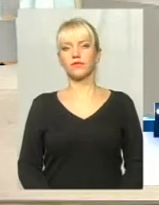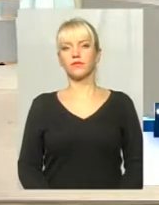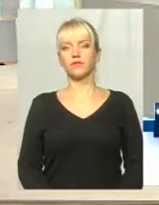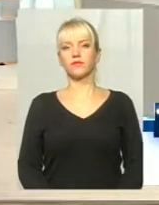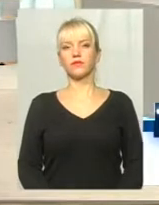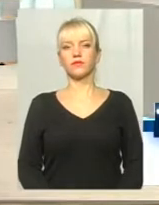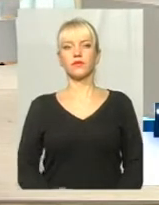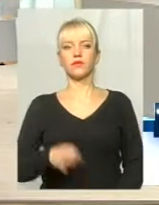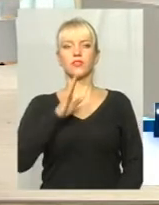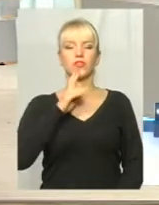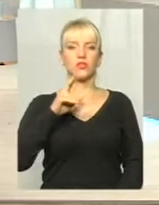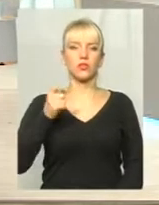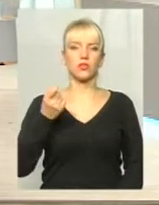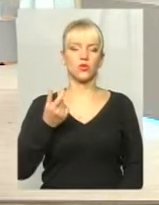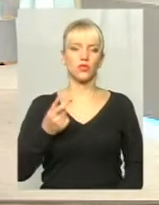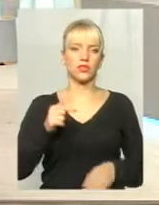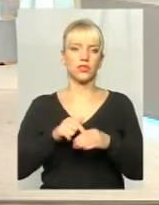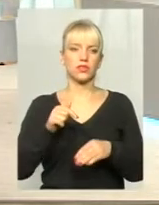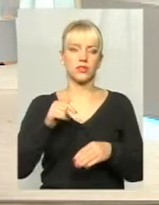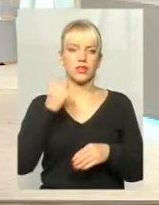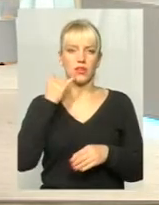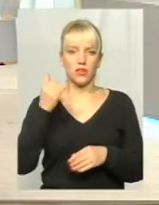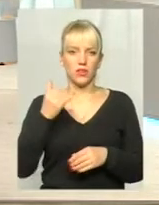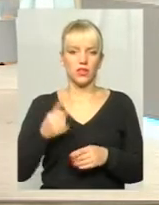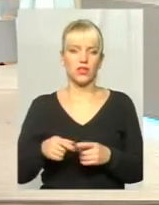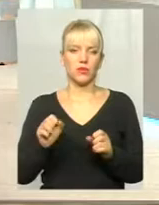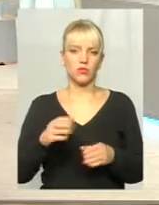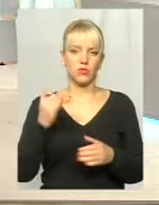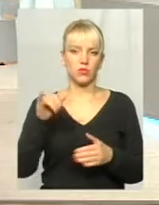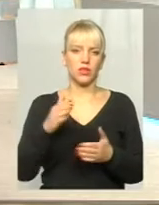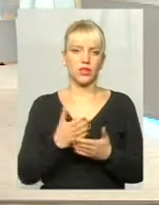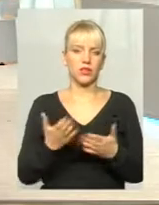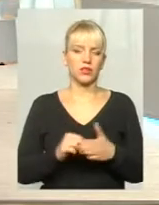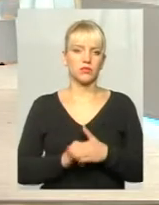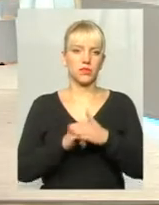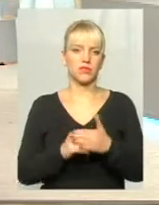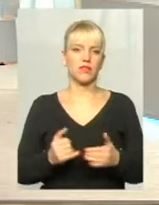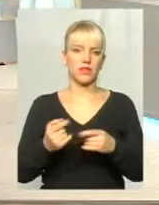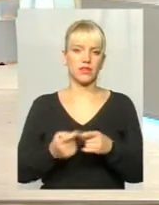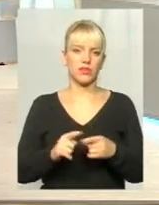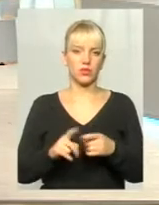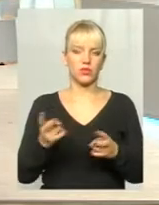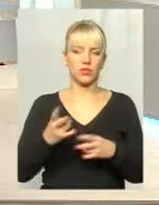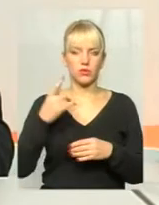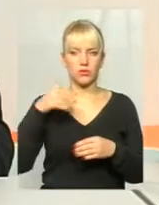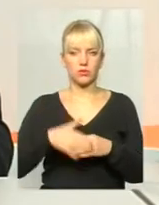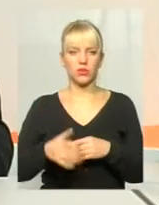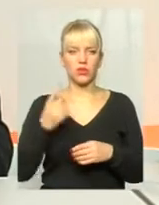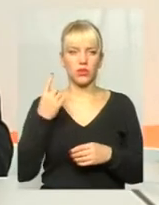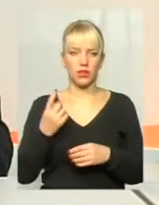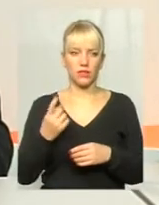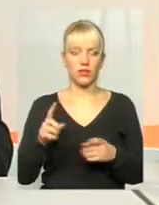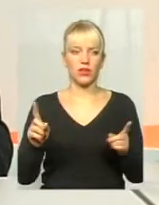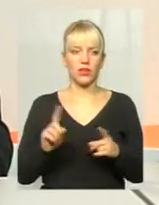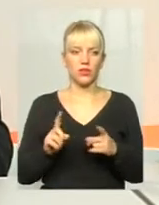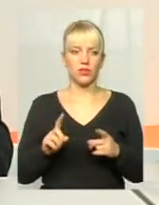Жінка трошки емоціонально дзвонила, можливо, в неї є певні підстави для цього, але слід розуміти одне, що